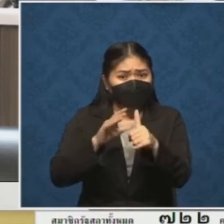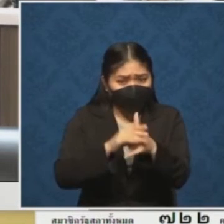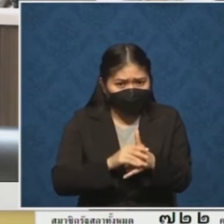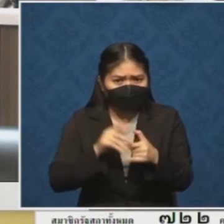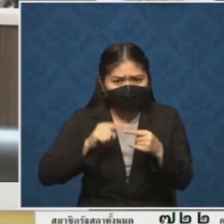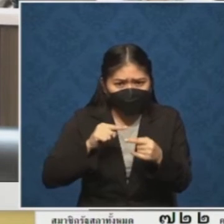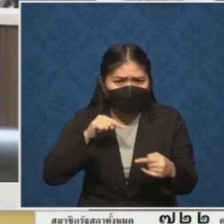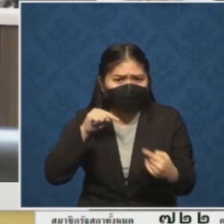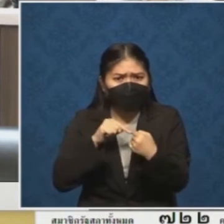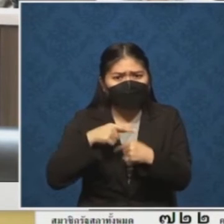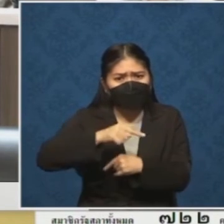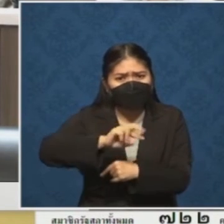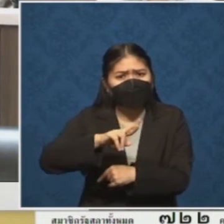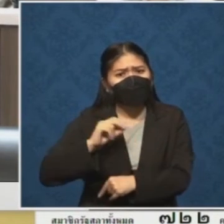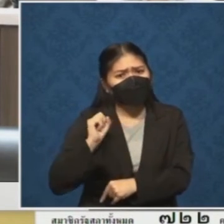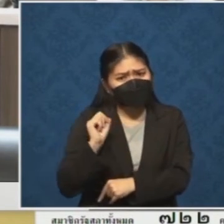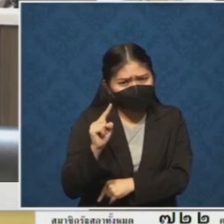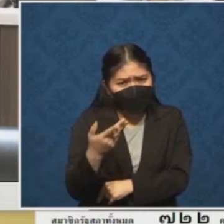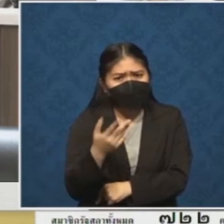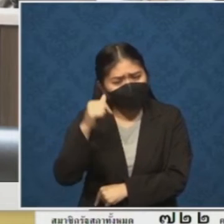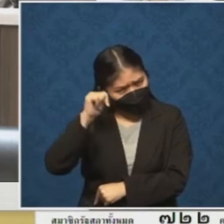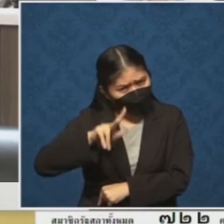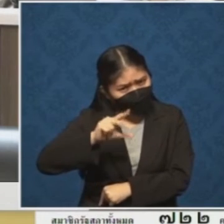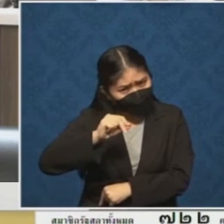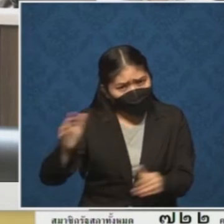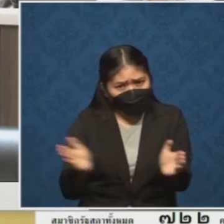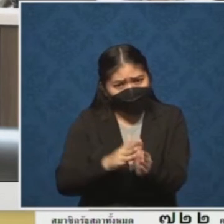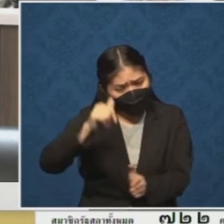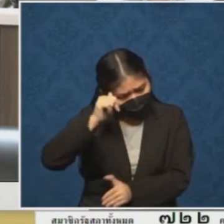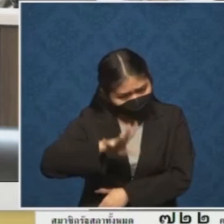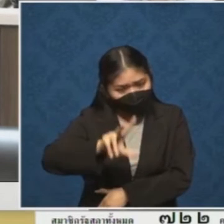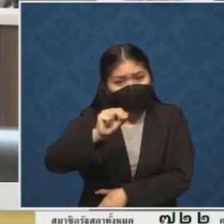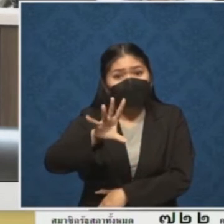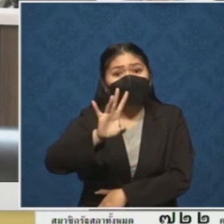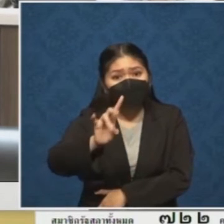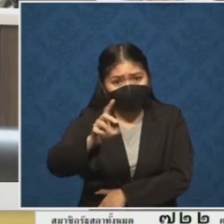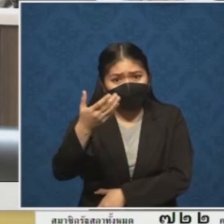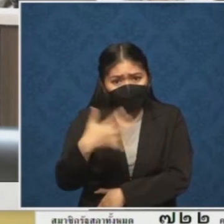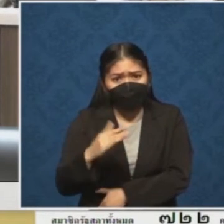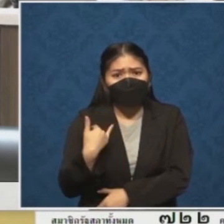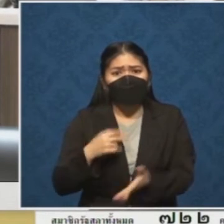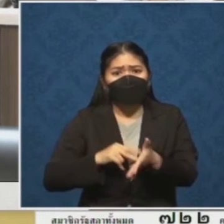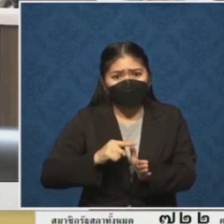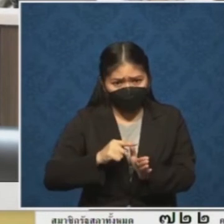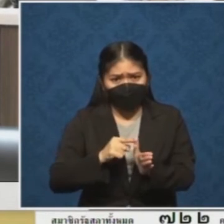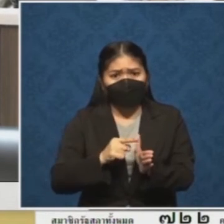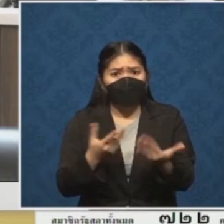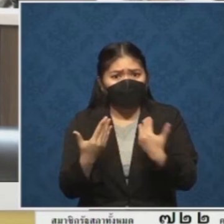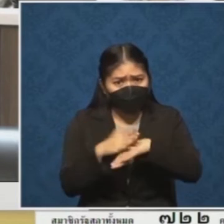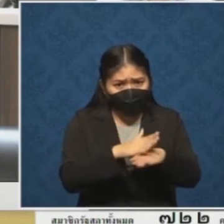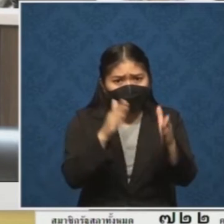พรกฉุกเฉินอีก30วันรวมเป็น37วันก็ถือว่าเป็นส่วนหนึ่งของกระบวนการยุติธรรม